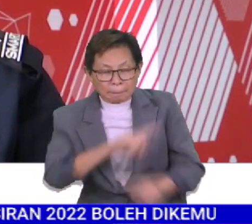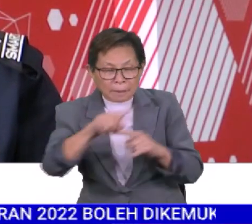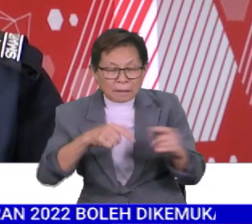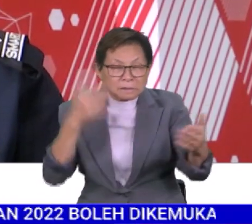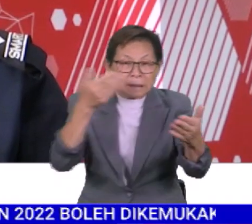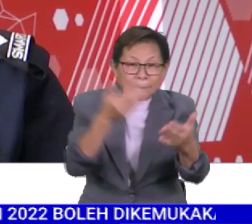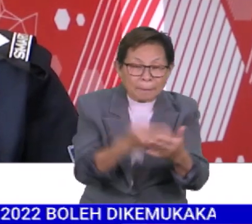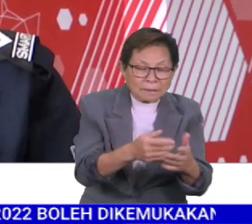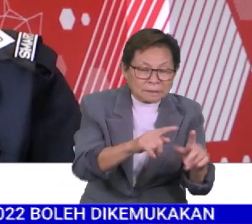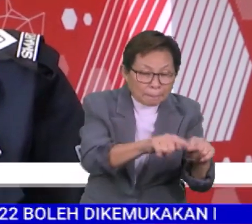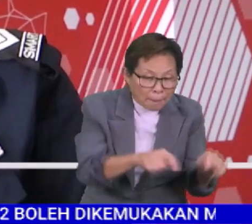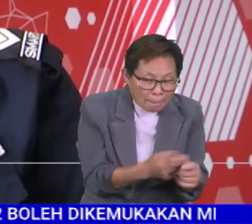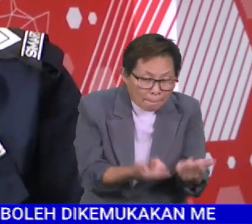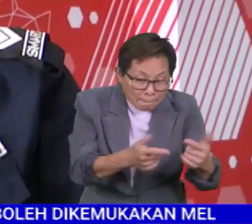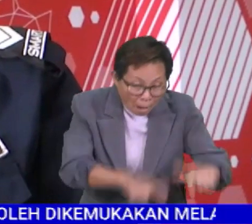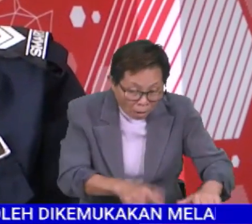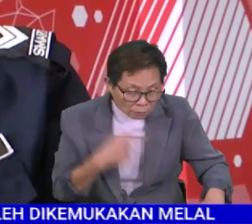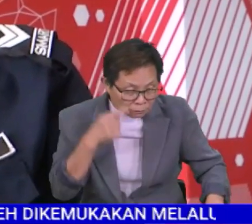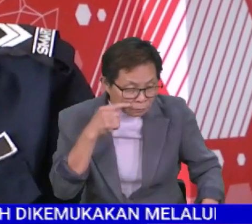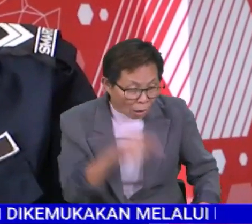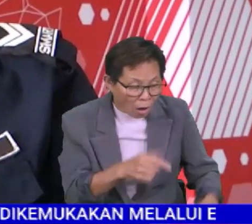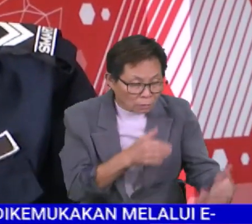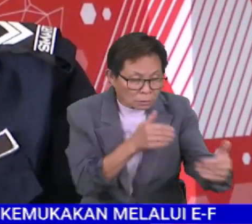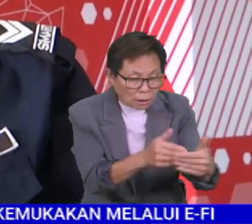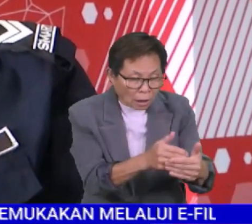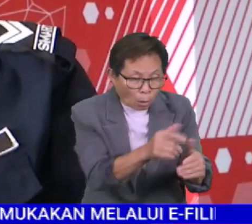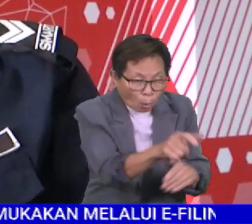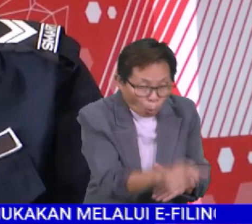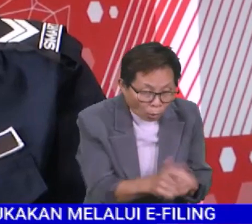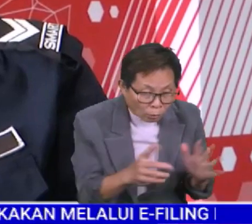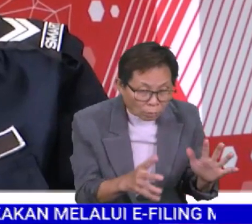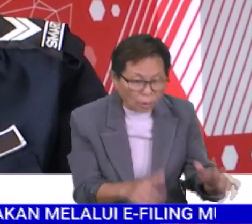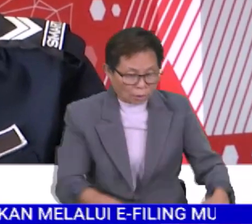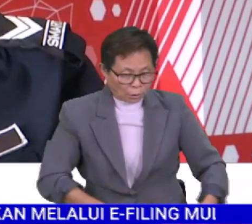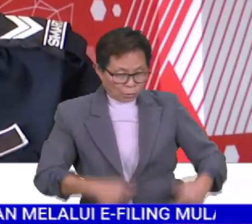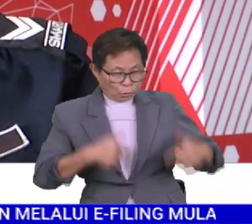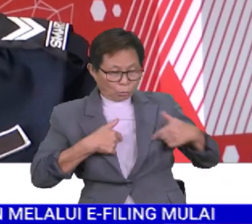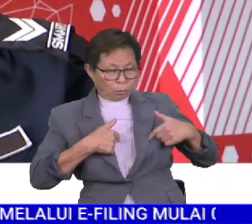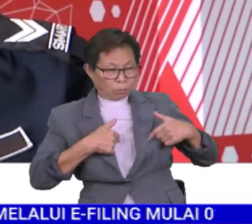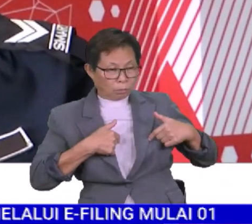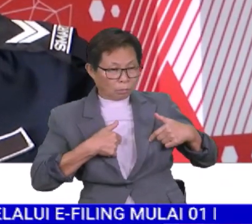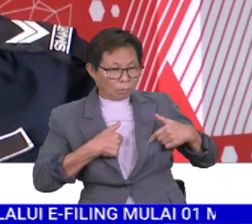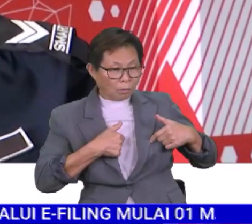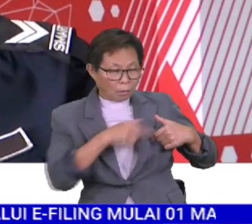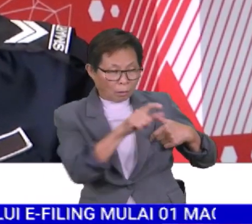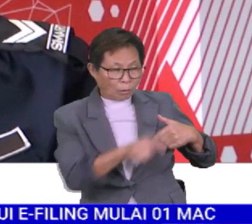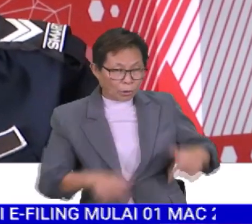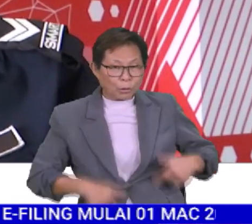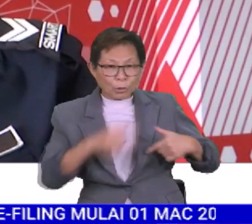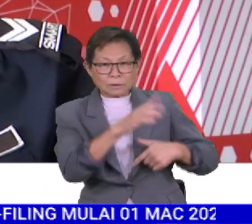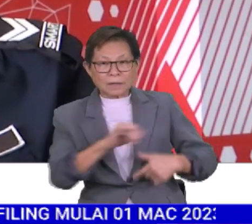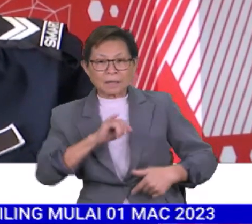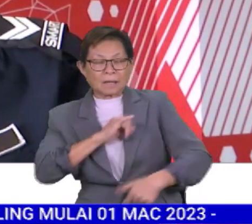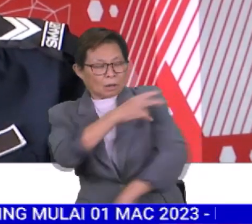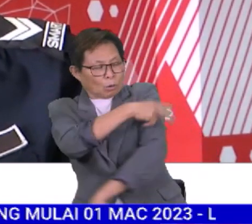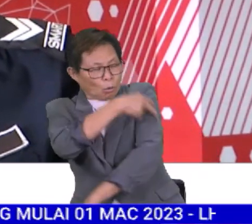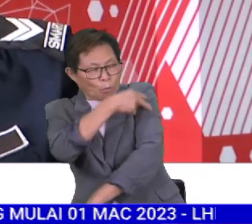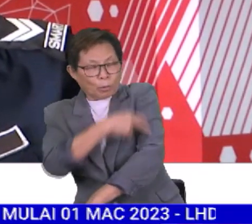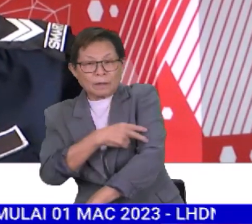apabila sampai di tempat kejadian dekat dengan mangsa, mangsa itu hidup. Dan saya dengan Koper CID